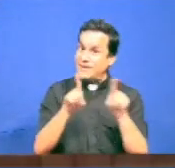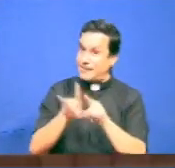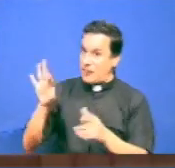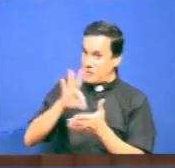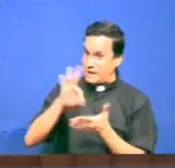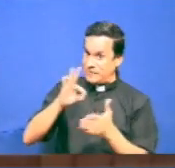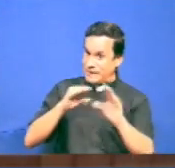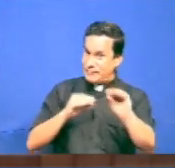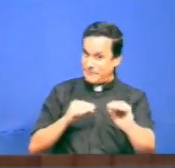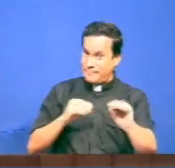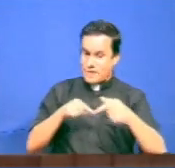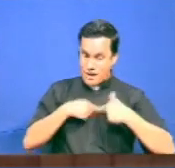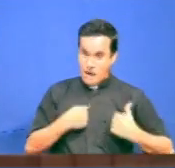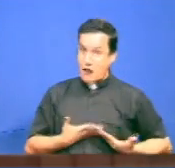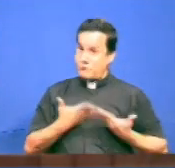Inueni mioyo.